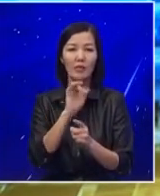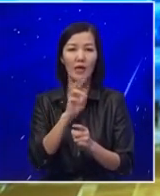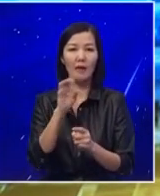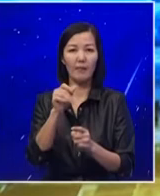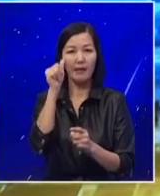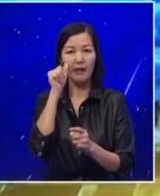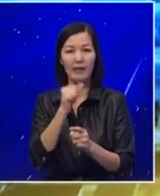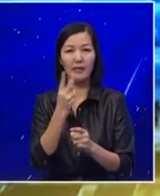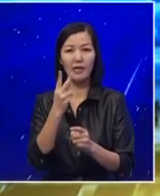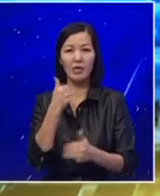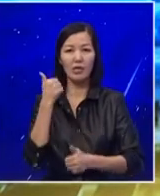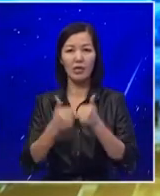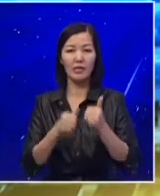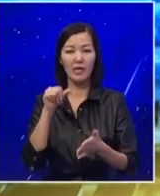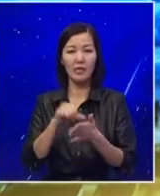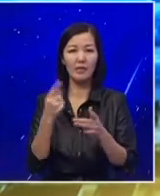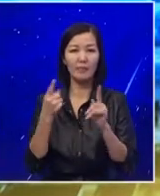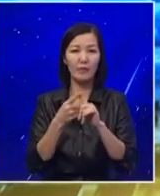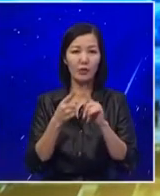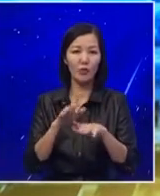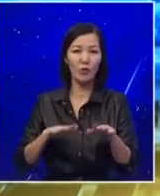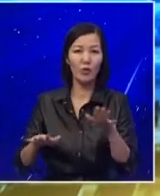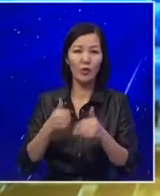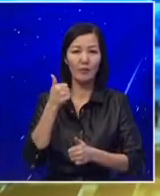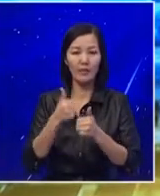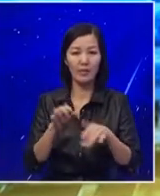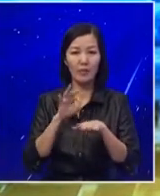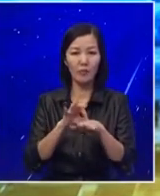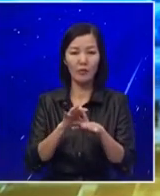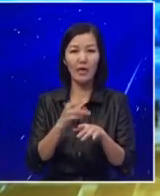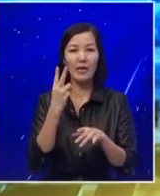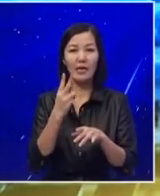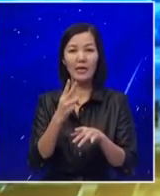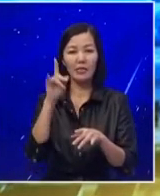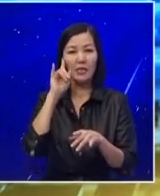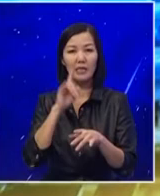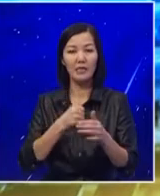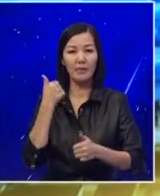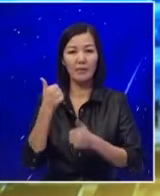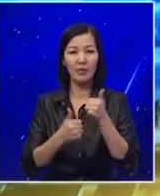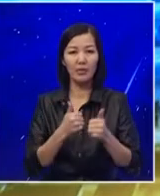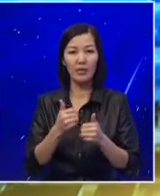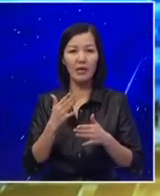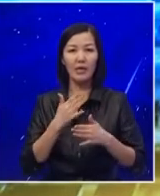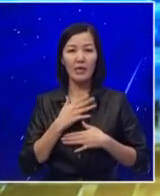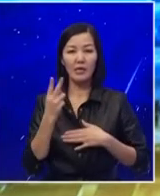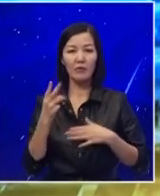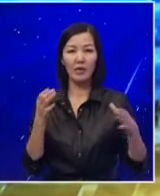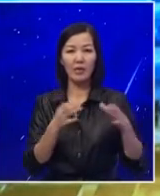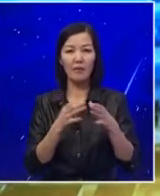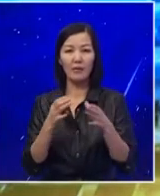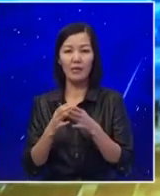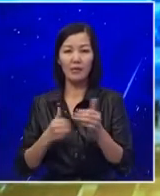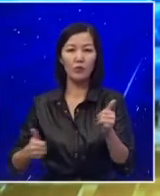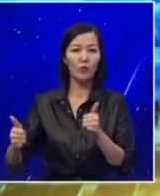балуандар ақпан айында екі жарысқа қатыспақ. Біріншісі өңірлік бәсеке болса, екіншісі Қазақстан біріншілігі. Жерлестеріміз екеуінде де